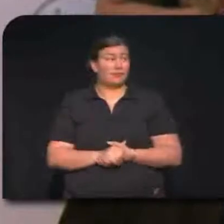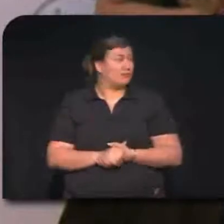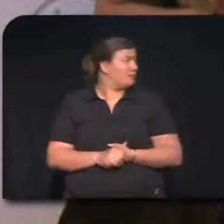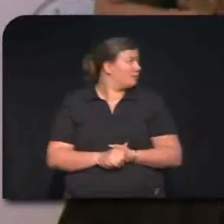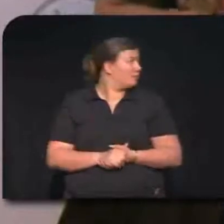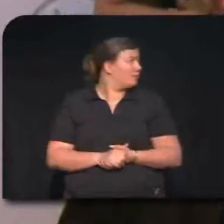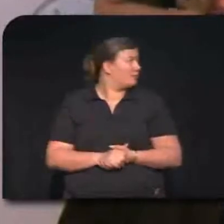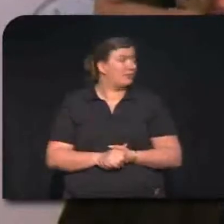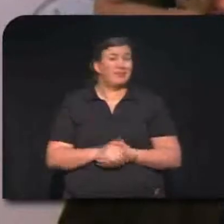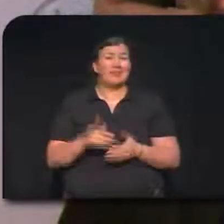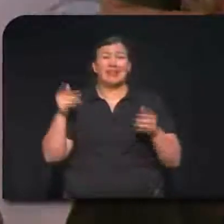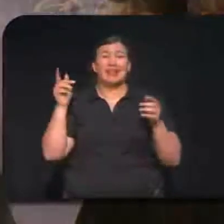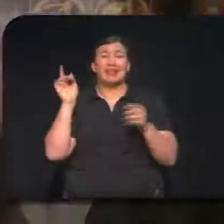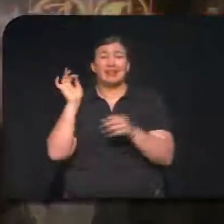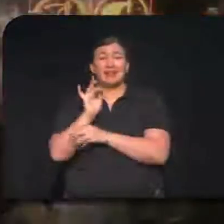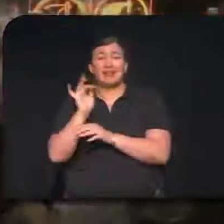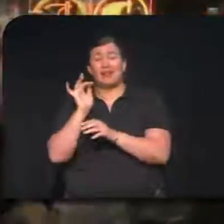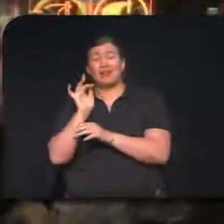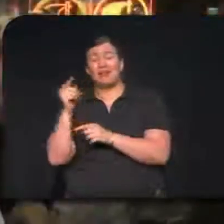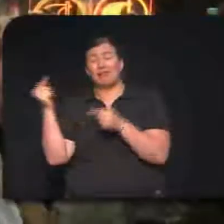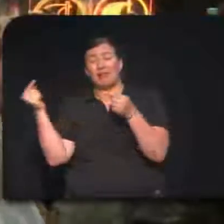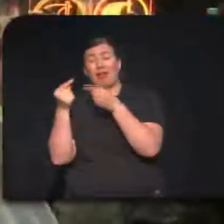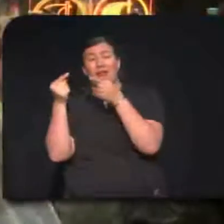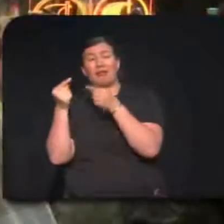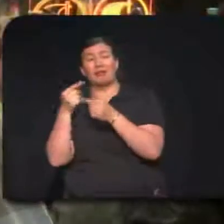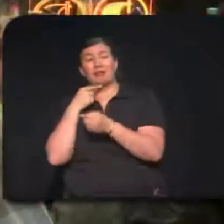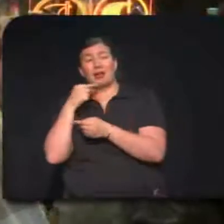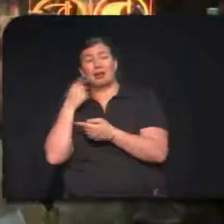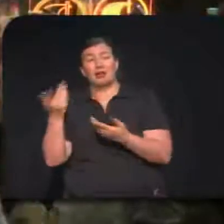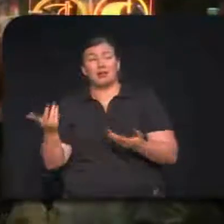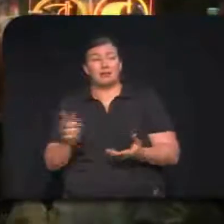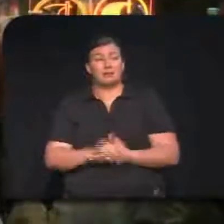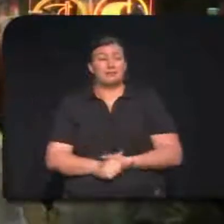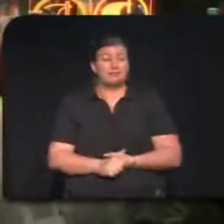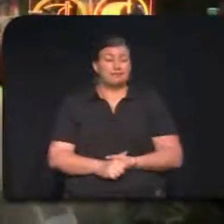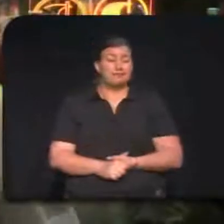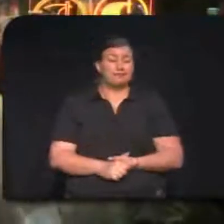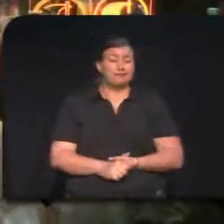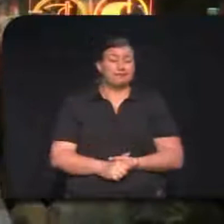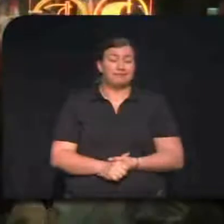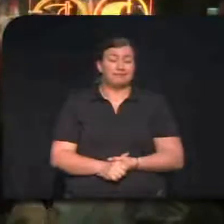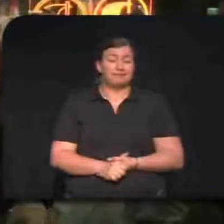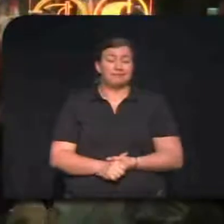okay gegen Rede Mikro ist offen Kontrast offen